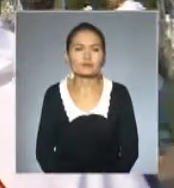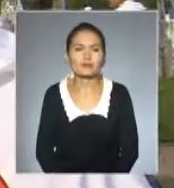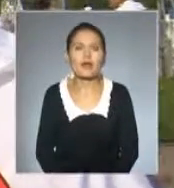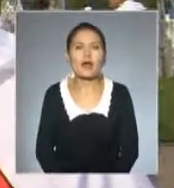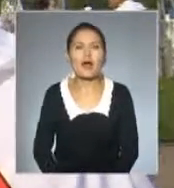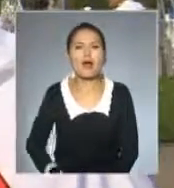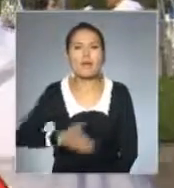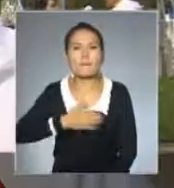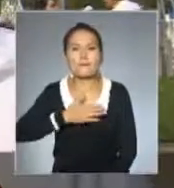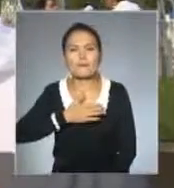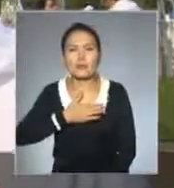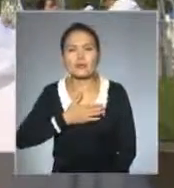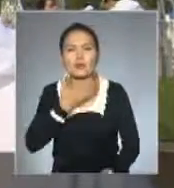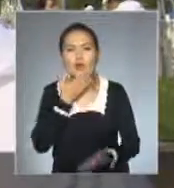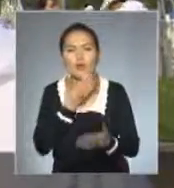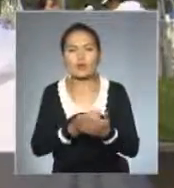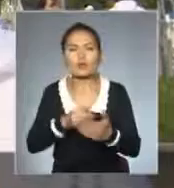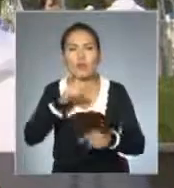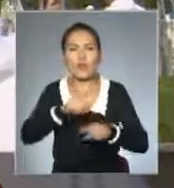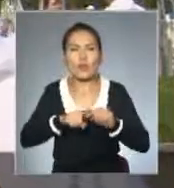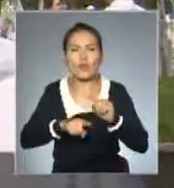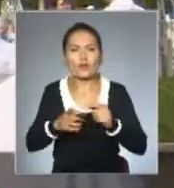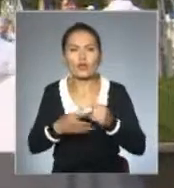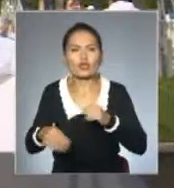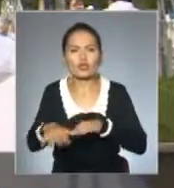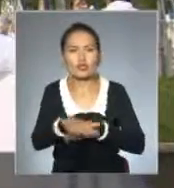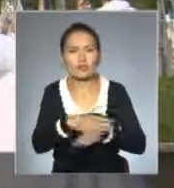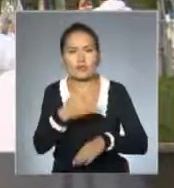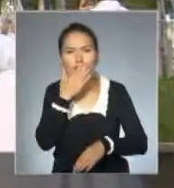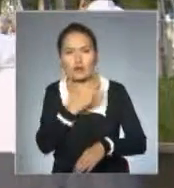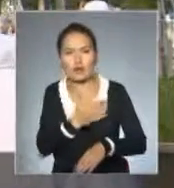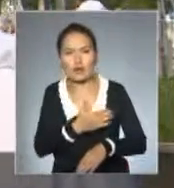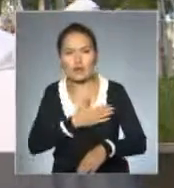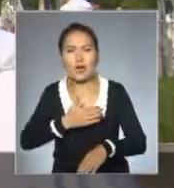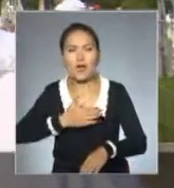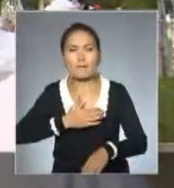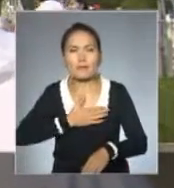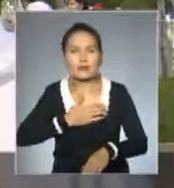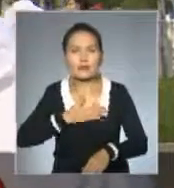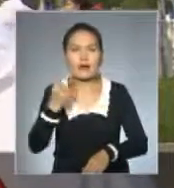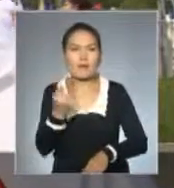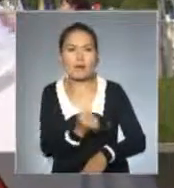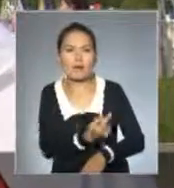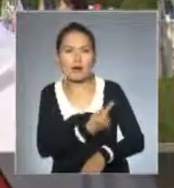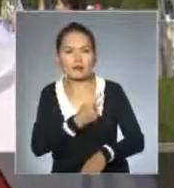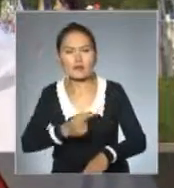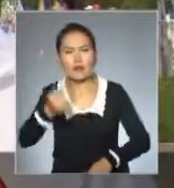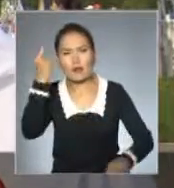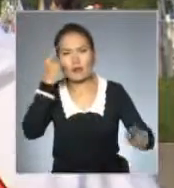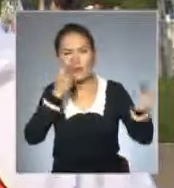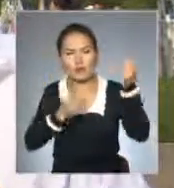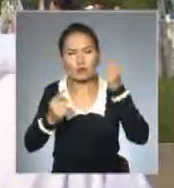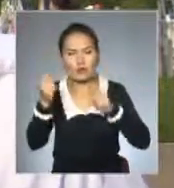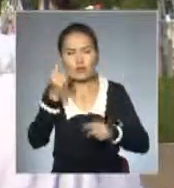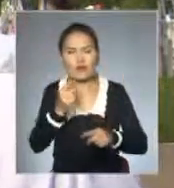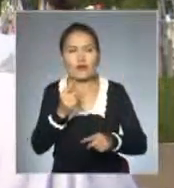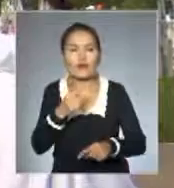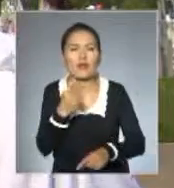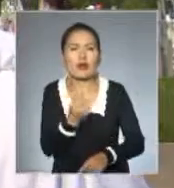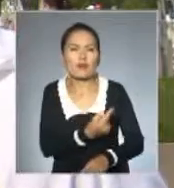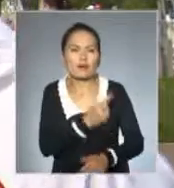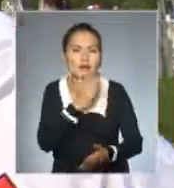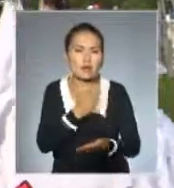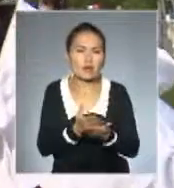Біз отанымыздың патриотымыз. Менің ойымша, Қазақстанда шығармашыл жандар жетерлік. Олардың осындай жобаларын іс жүзінде жүзеге асыруға